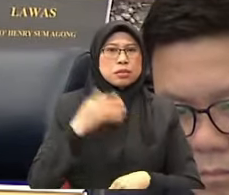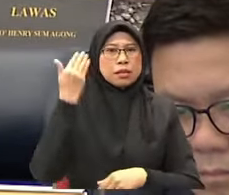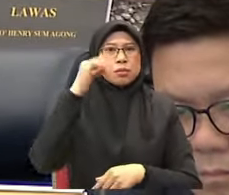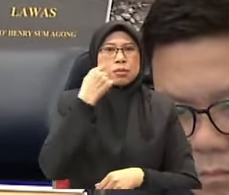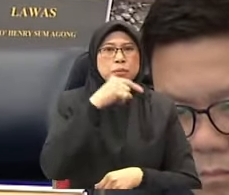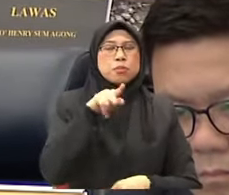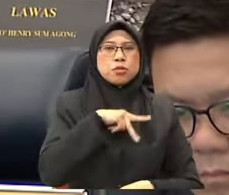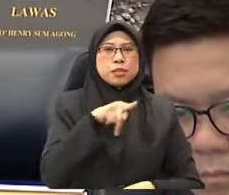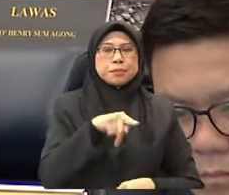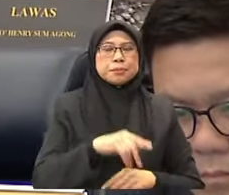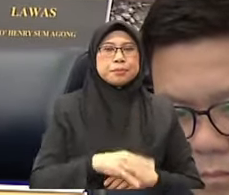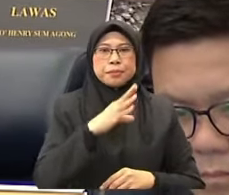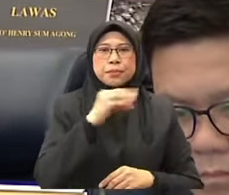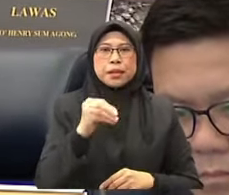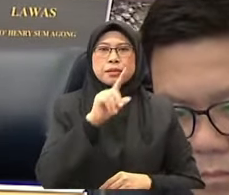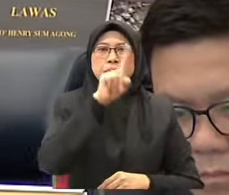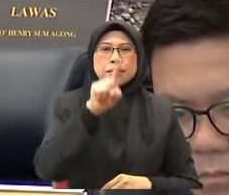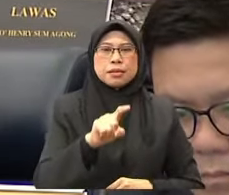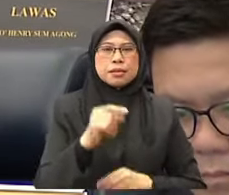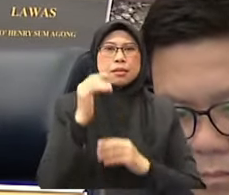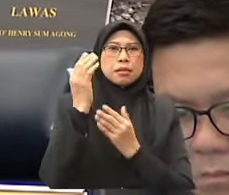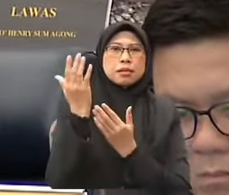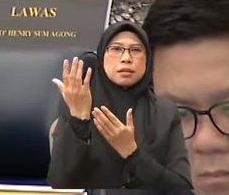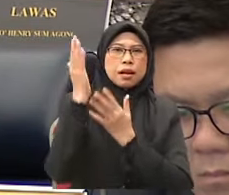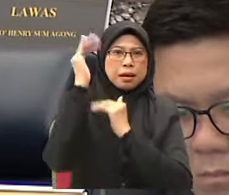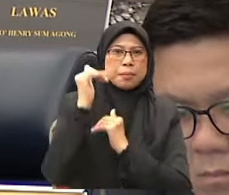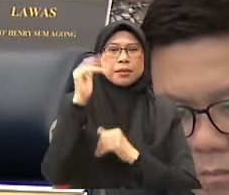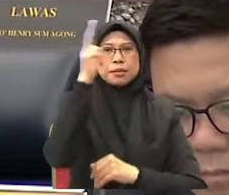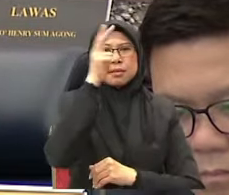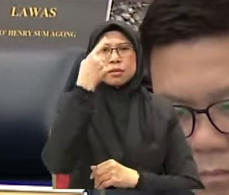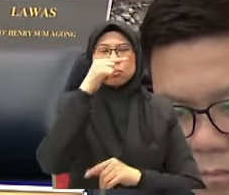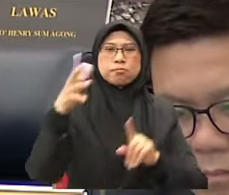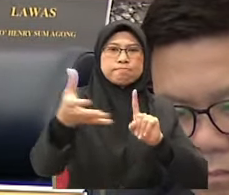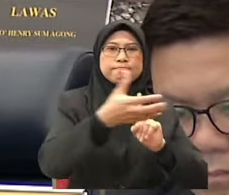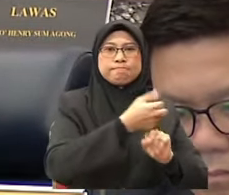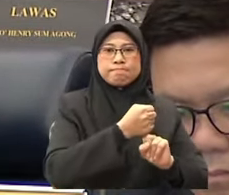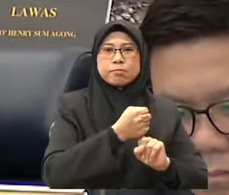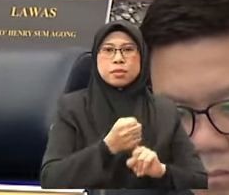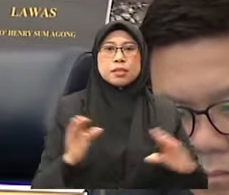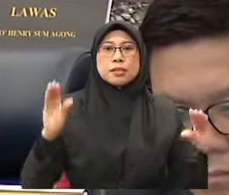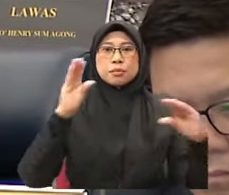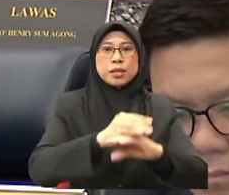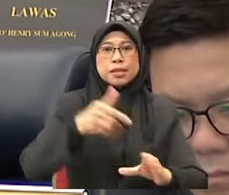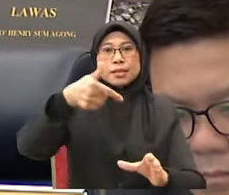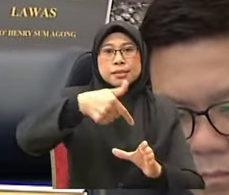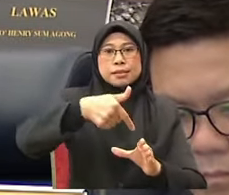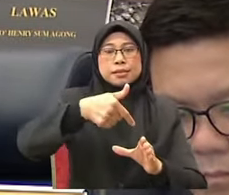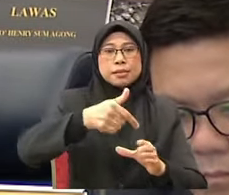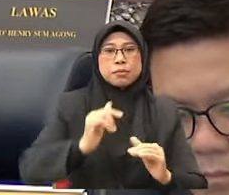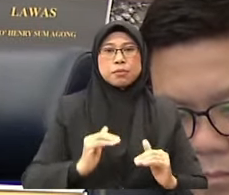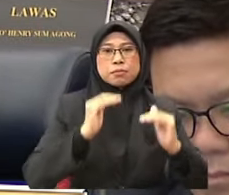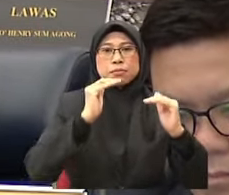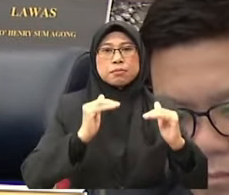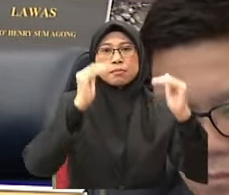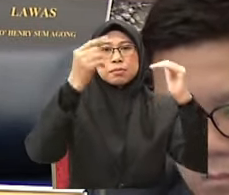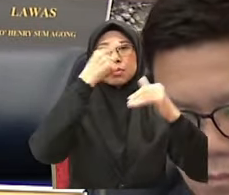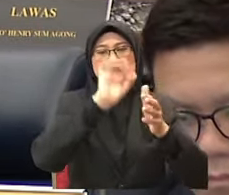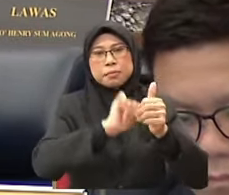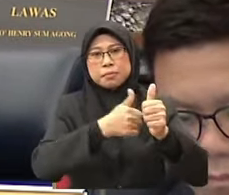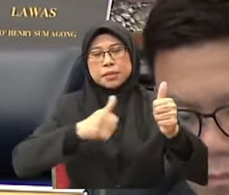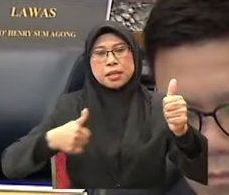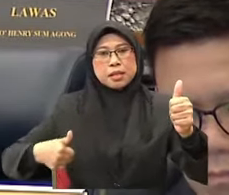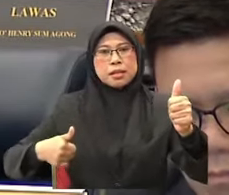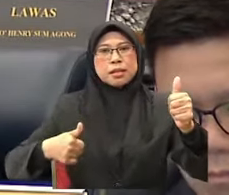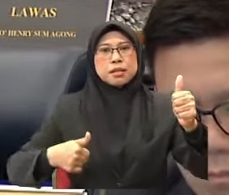Dipertua, saya juga ingin menyentuh tentang hasrat kerajaan untuk merasionalisasikan subsidi diesel secara berfasa bagi